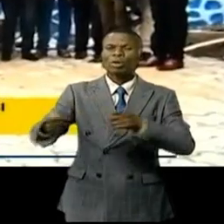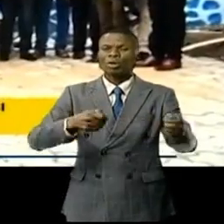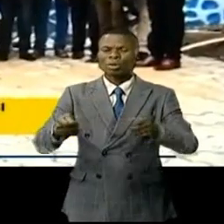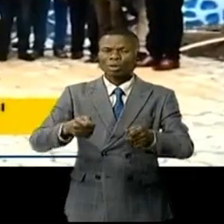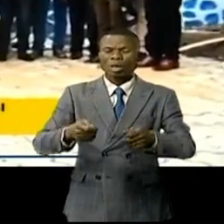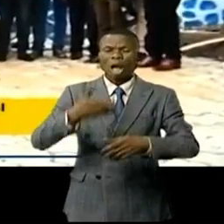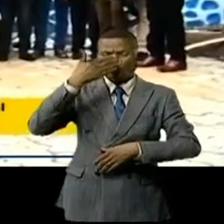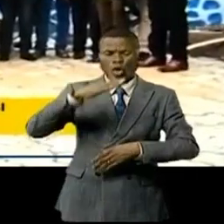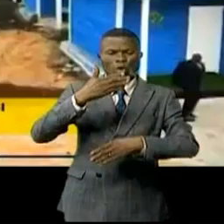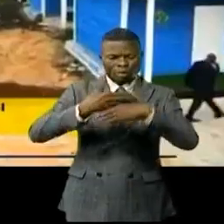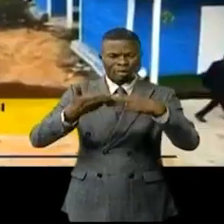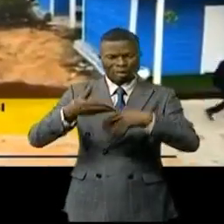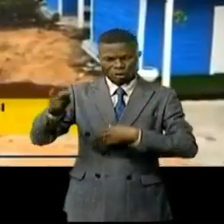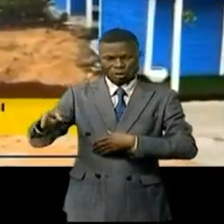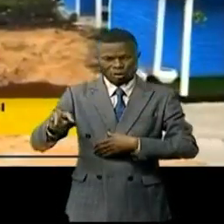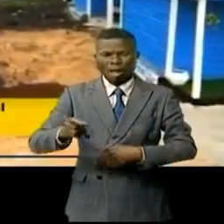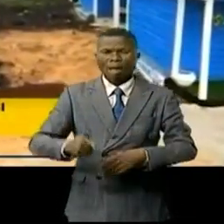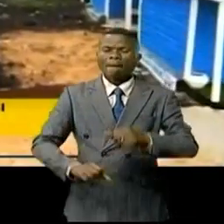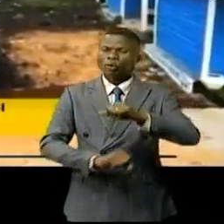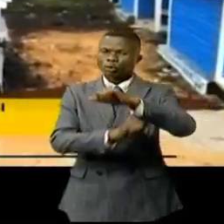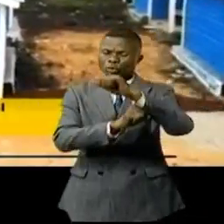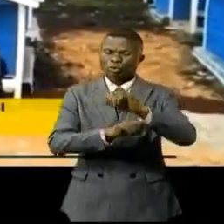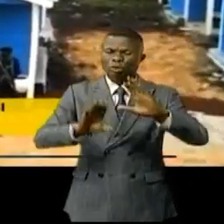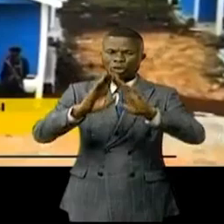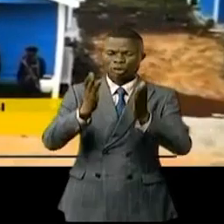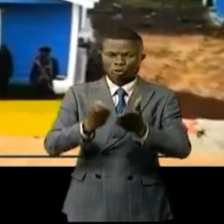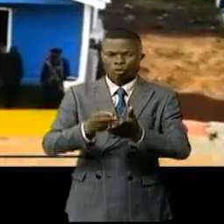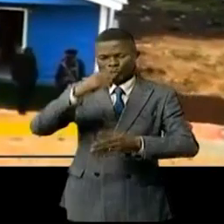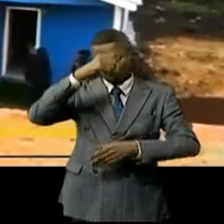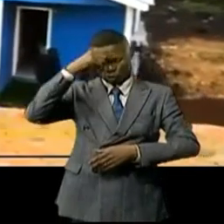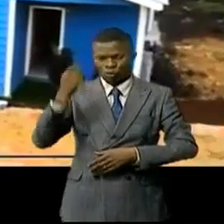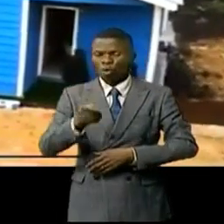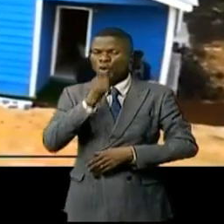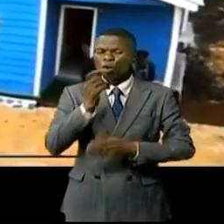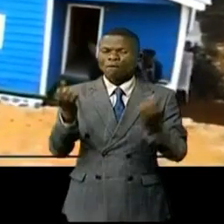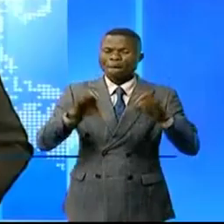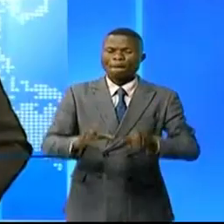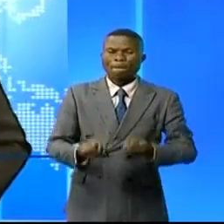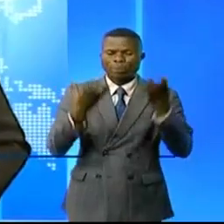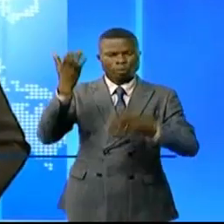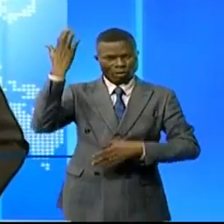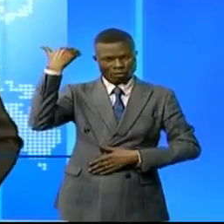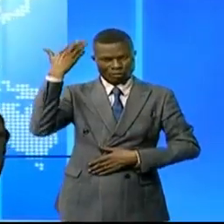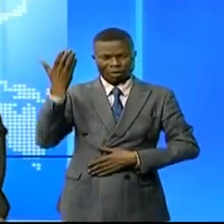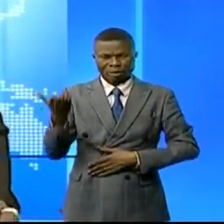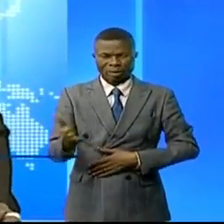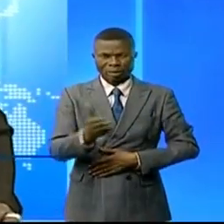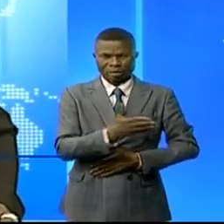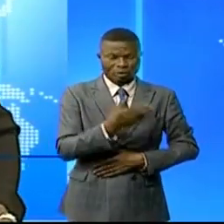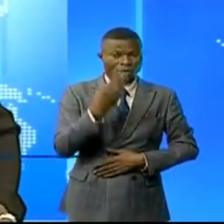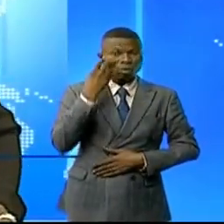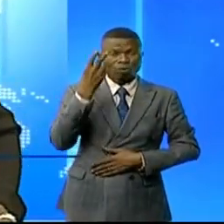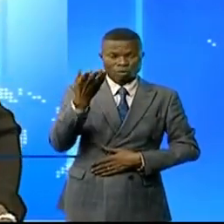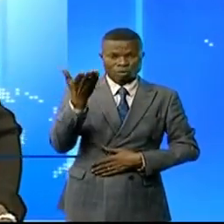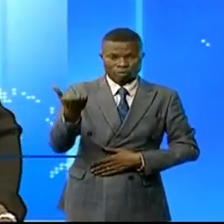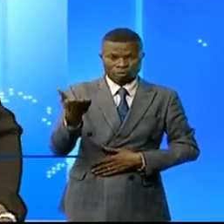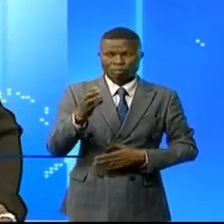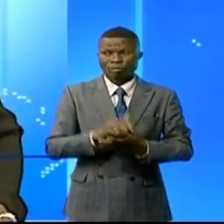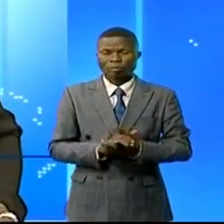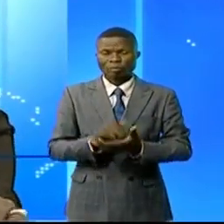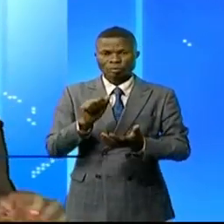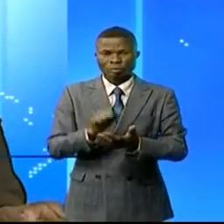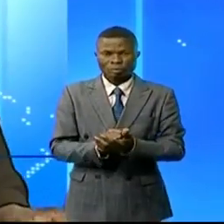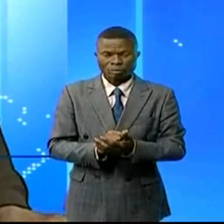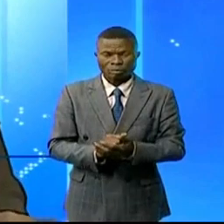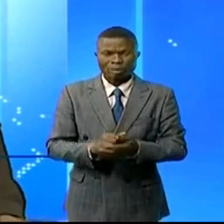centre hospitalier en faveur des sinistrés du volcan Nyiragongo. Vous avez corrigé avec moi qu'il s'agissait de